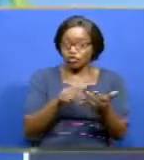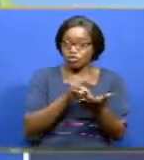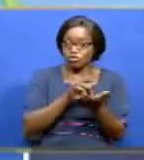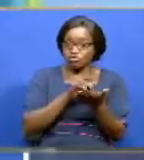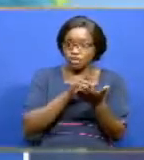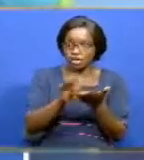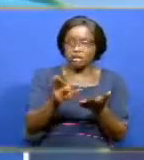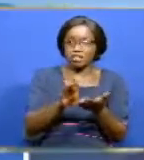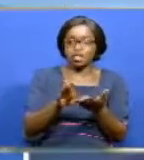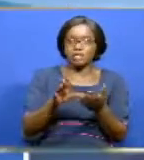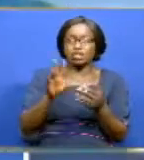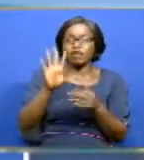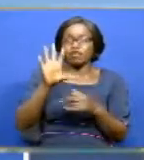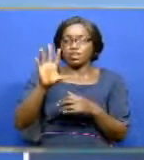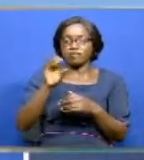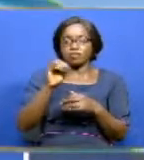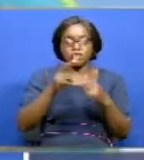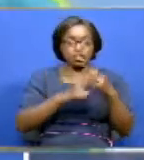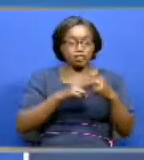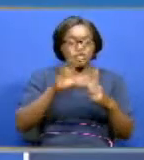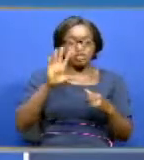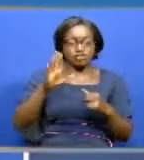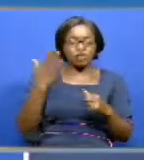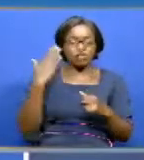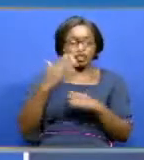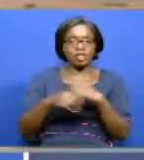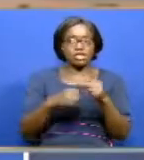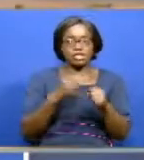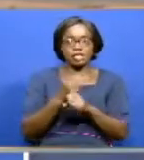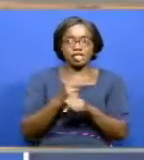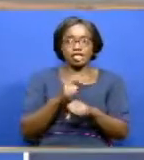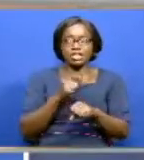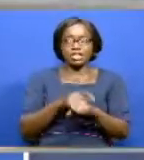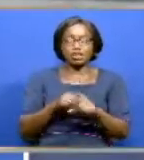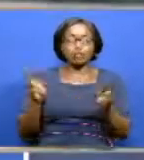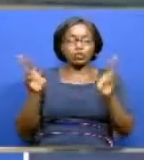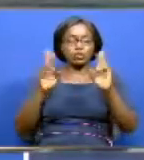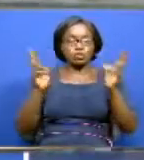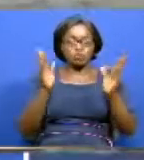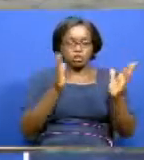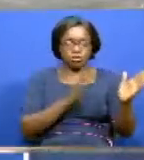575 mwaka mmoja uliopita ilipokuwa ikijiandaa kwa mpango huo.